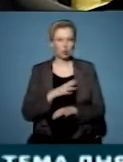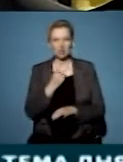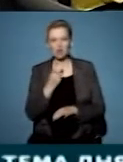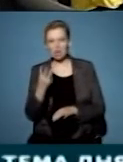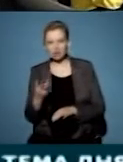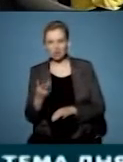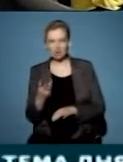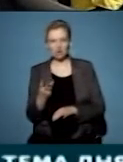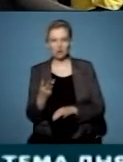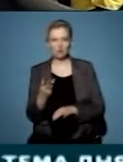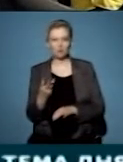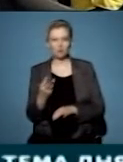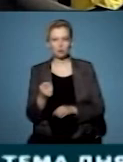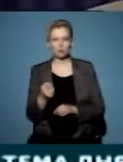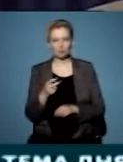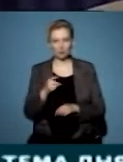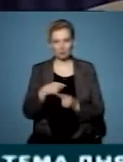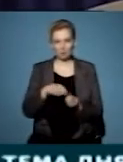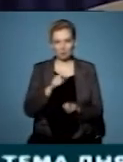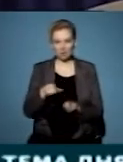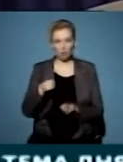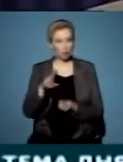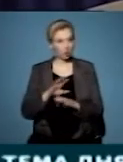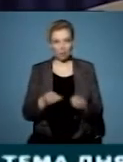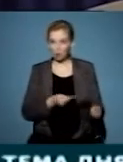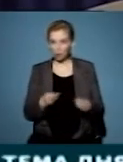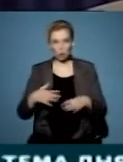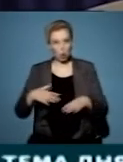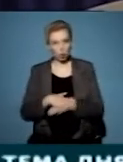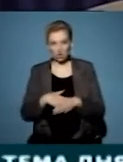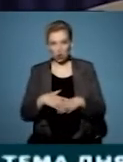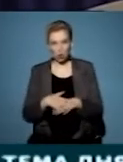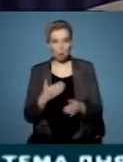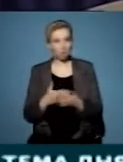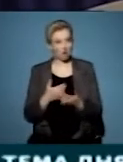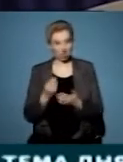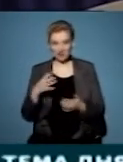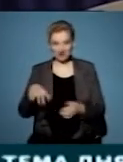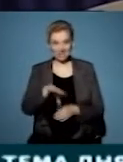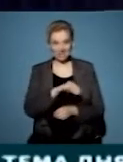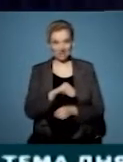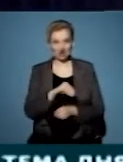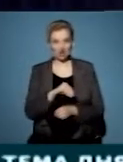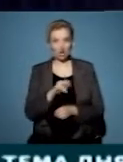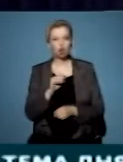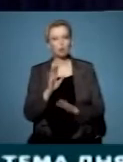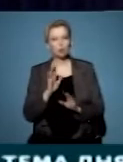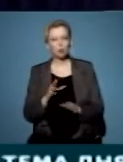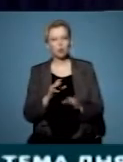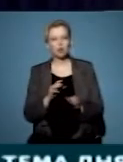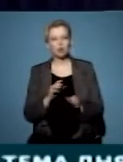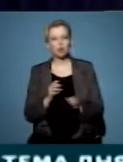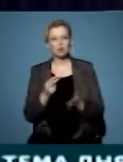2-3 підприємці, і вони не подавали розрахунків майже всі. Власне, чи буде